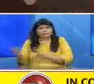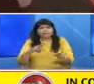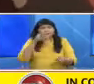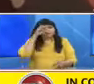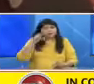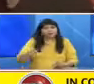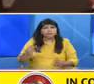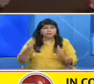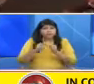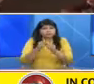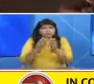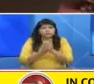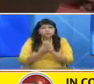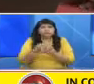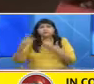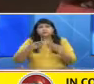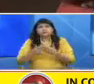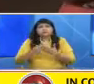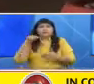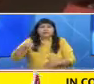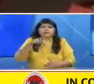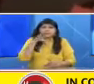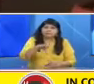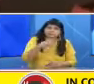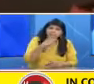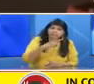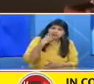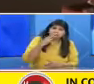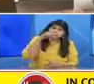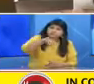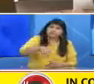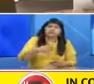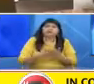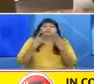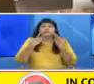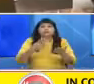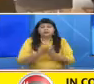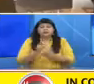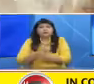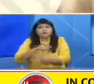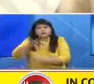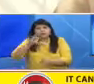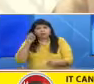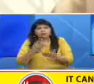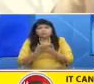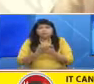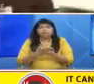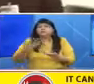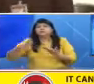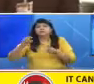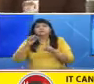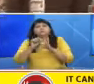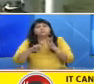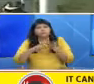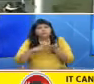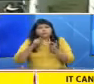महात्मा गांधी से जुड़ी कोई न कोई एक जगह की यात्रा जरूर करें। यह कोई भी स्थान हो सकता है, जैसे पोरबंदर